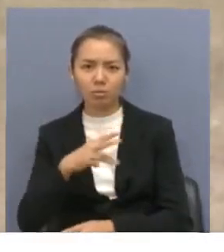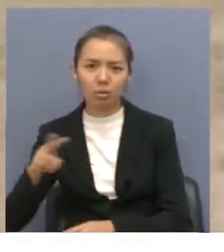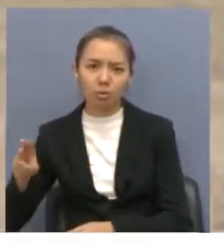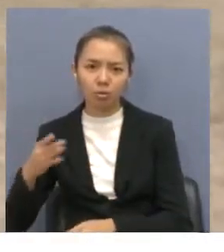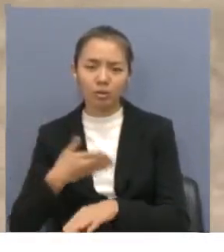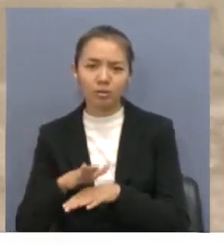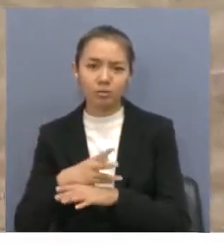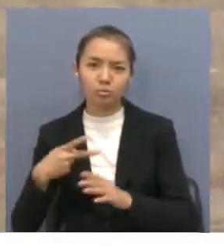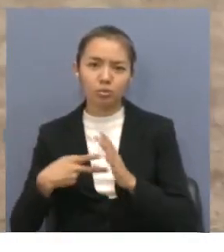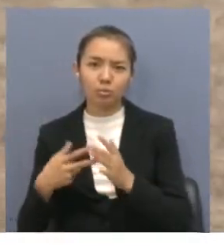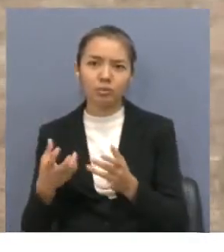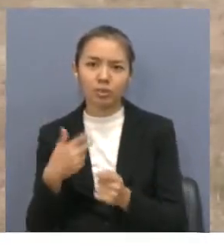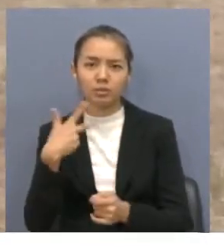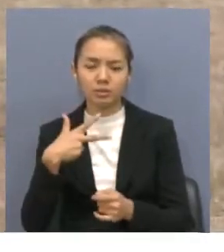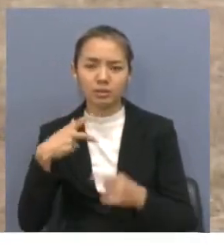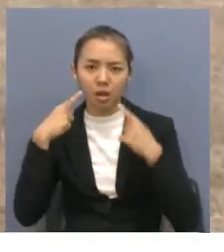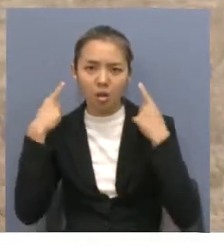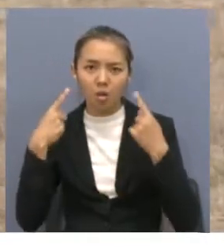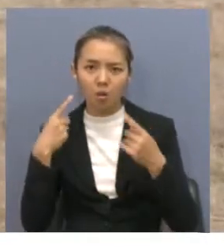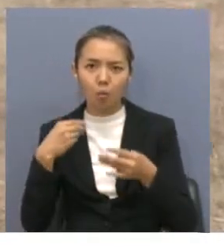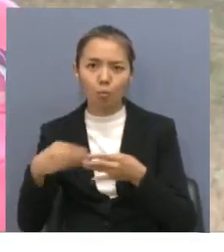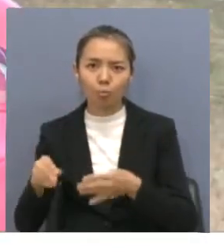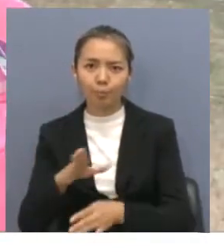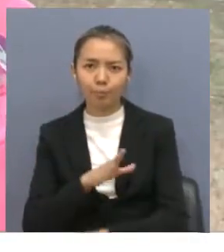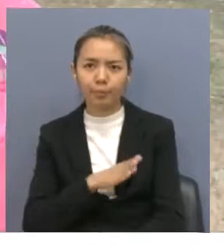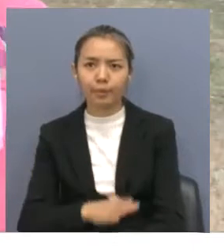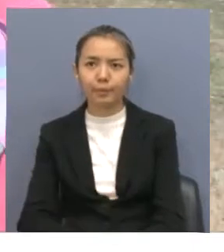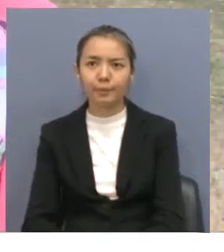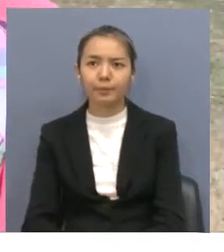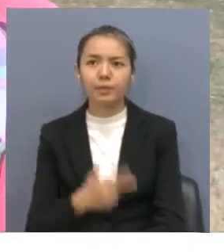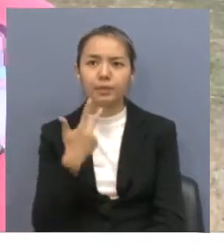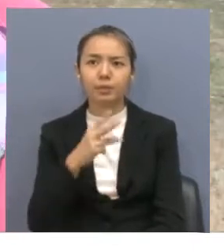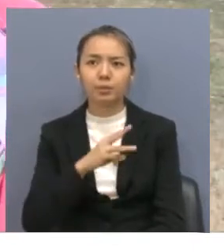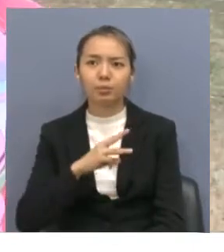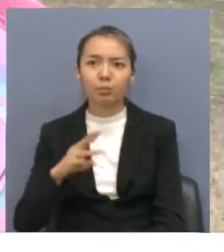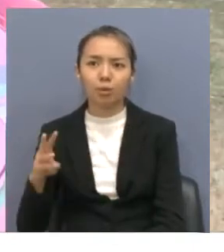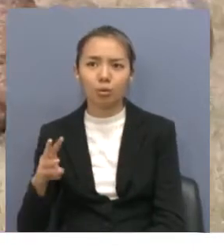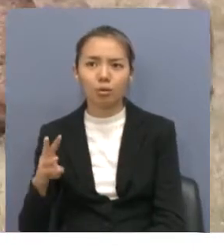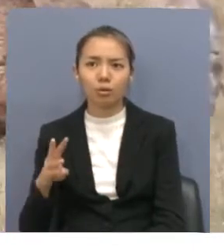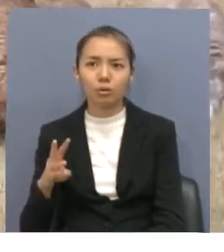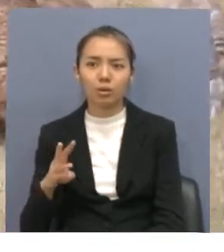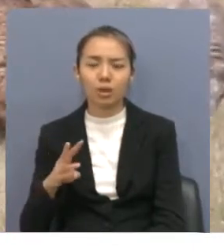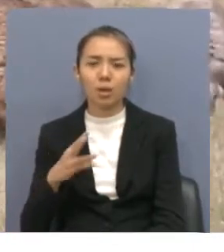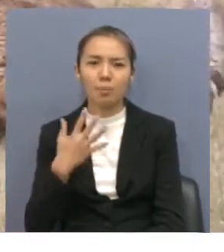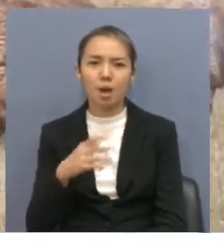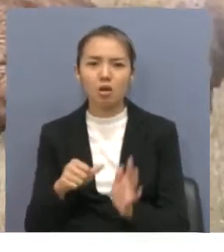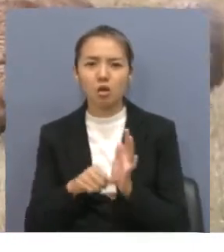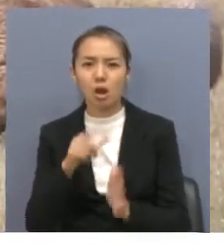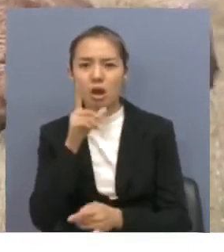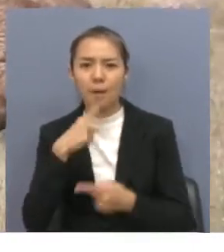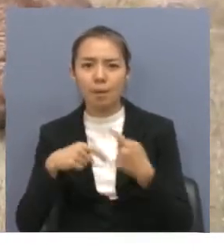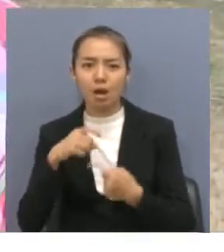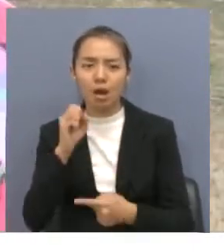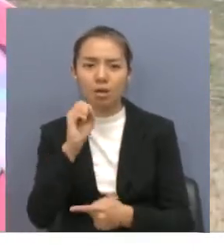көлемінде несие алып, 30 бас ұсақ мал сатып алады. 3 миллион теңге алла жатса, 5-6 жылда қайтарам.